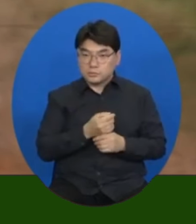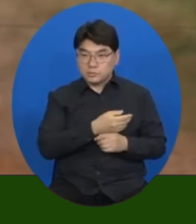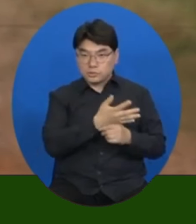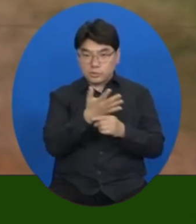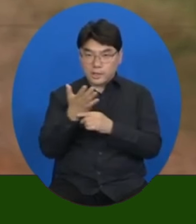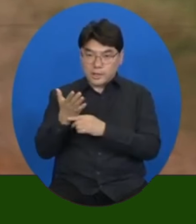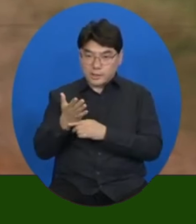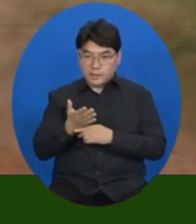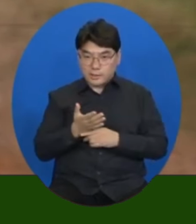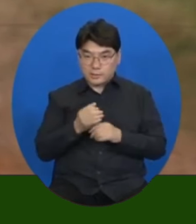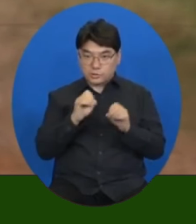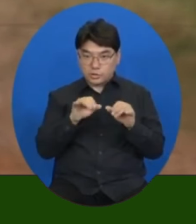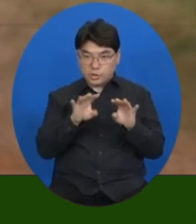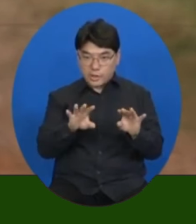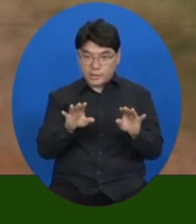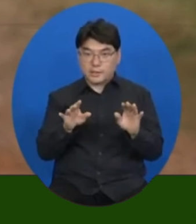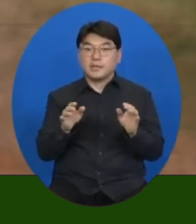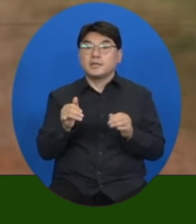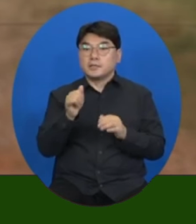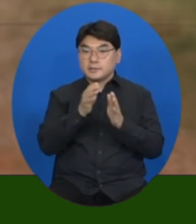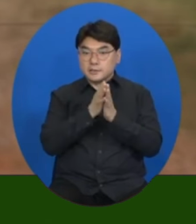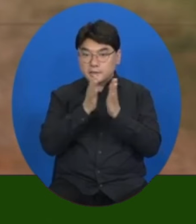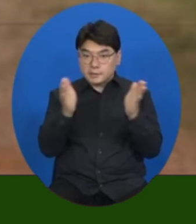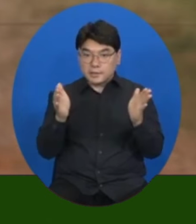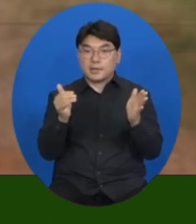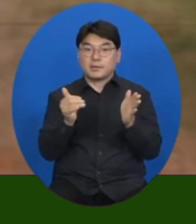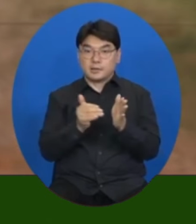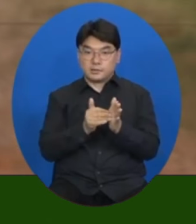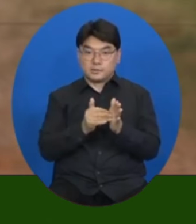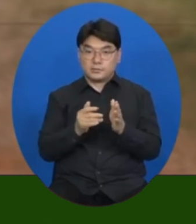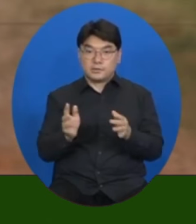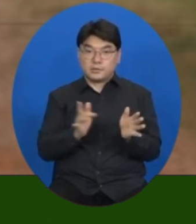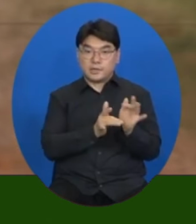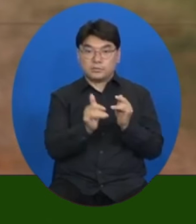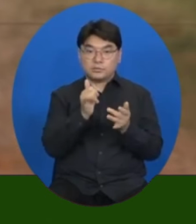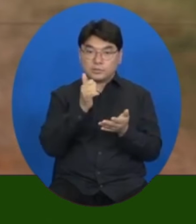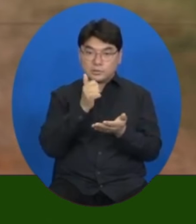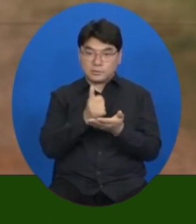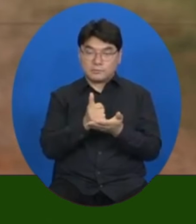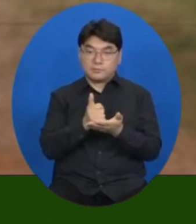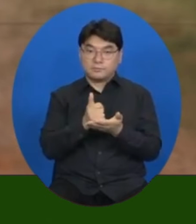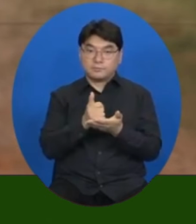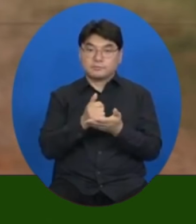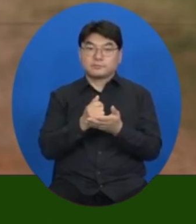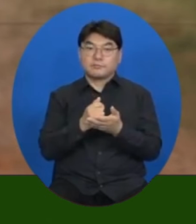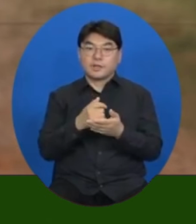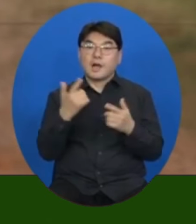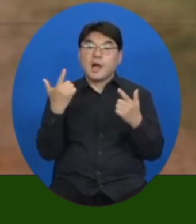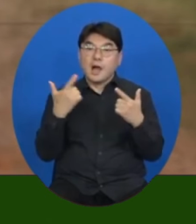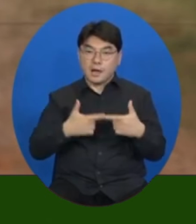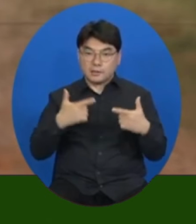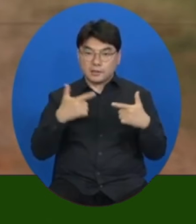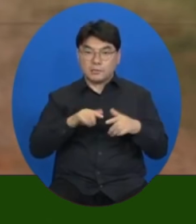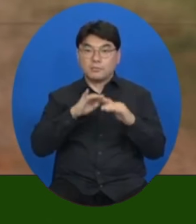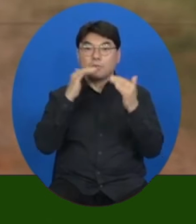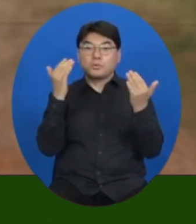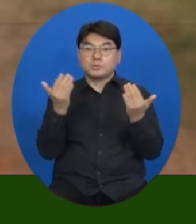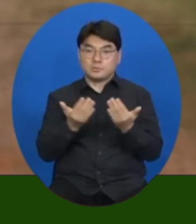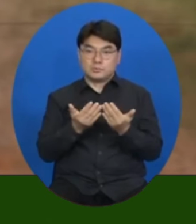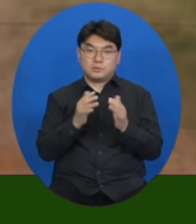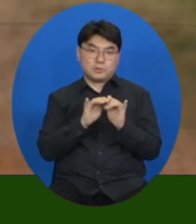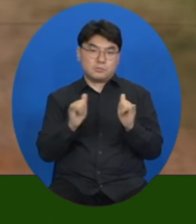시작하죠 예수님께서는 항상 그 하나님께서는 항상을 하시지는